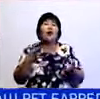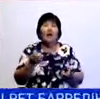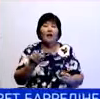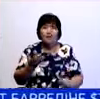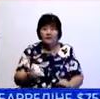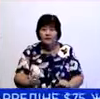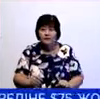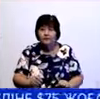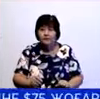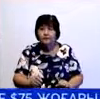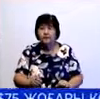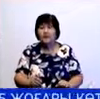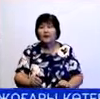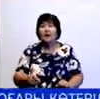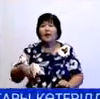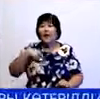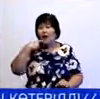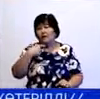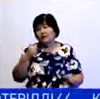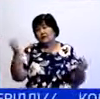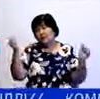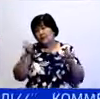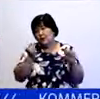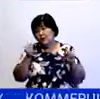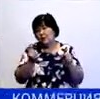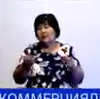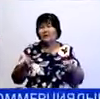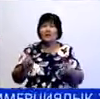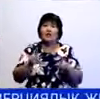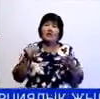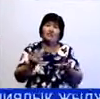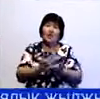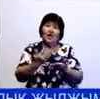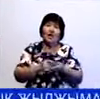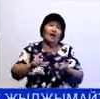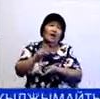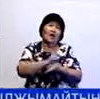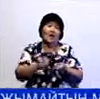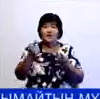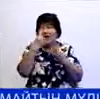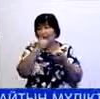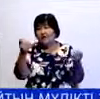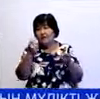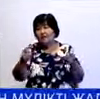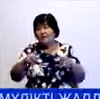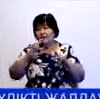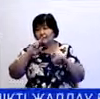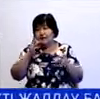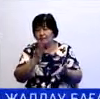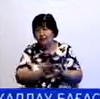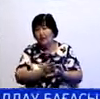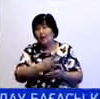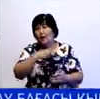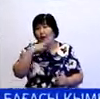жаңағы ауыз екі тілдегі жаңа болмашы фейковый жаңалықтар дейміз ғой, фейковый информацияларға